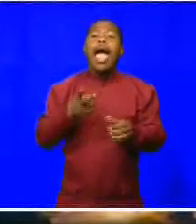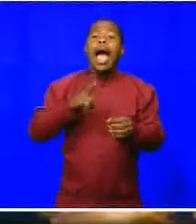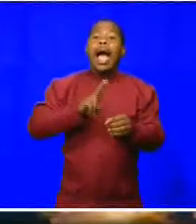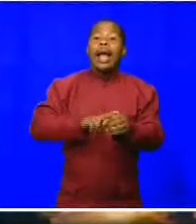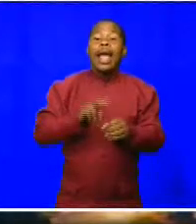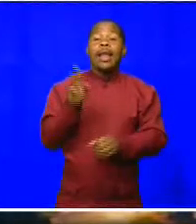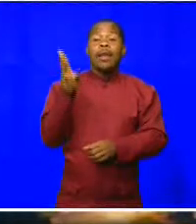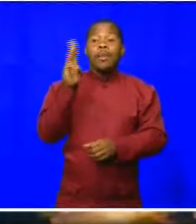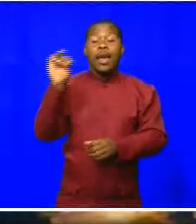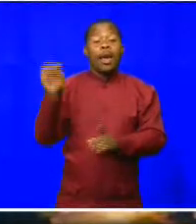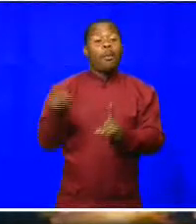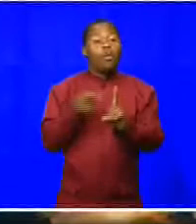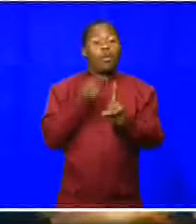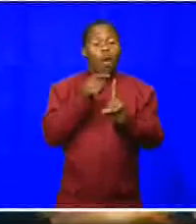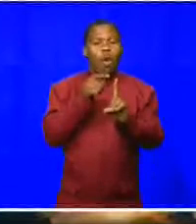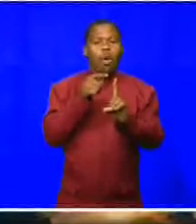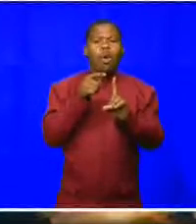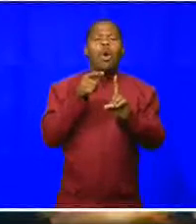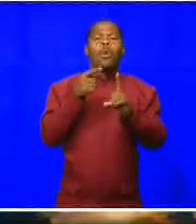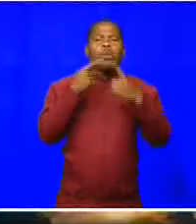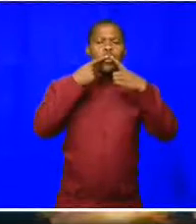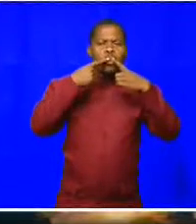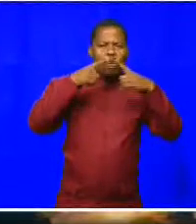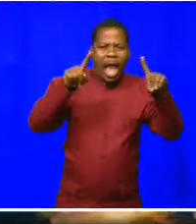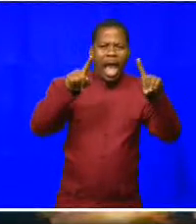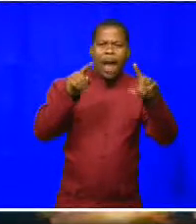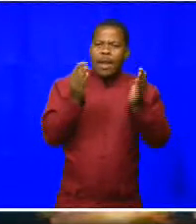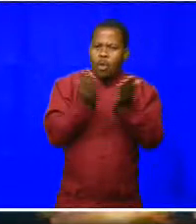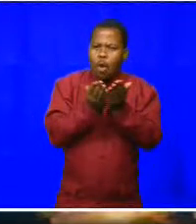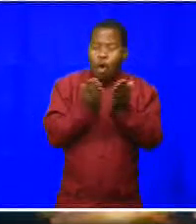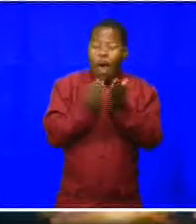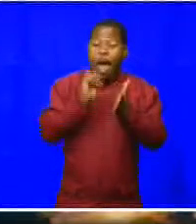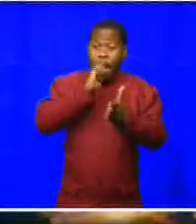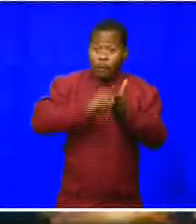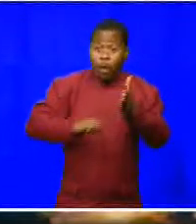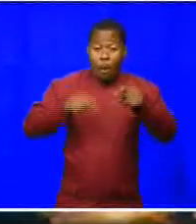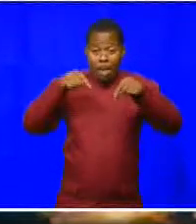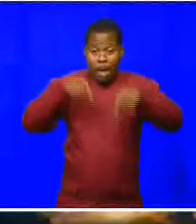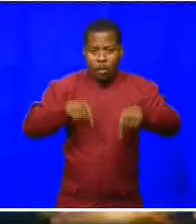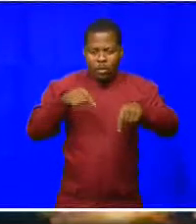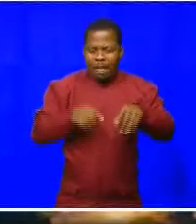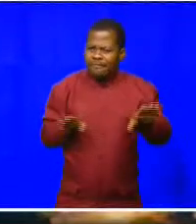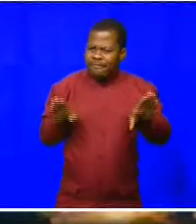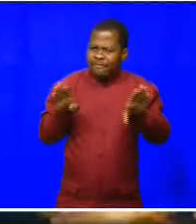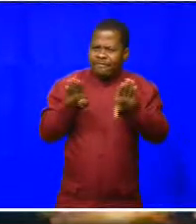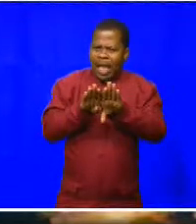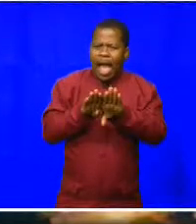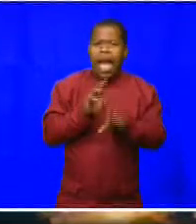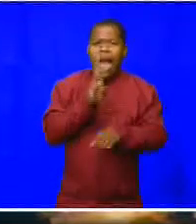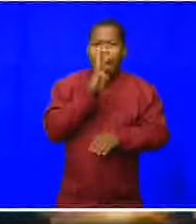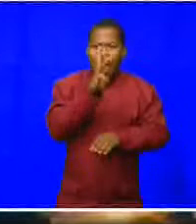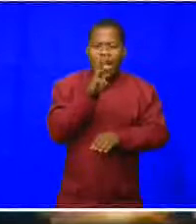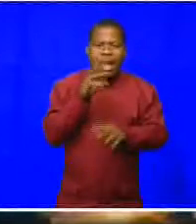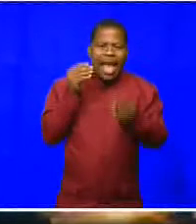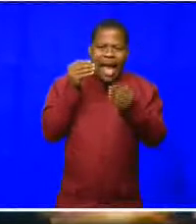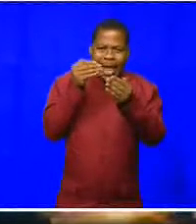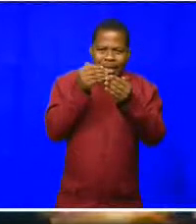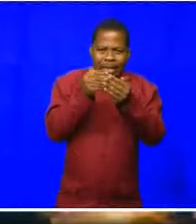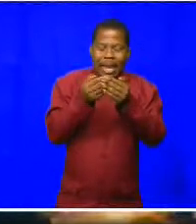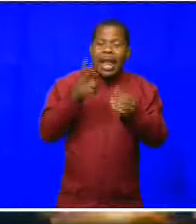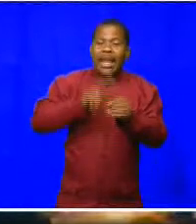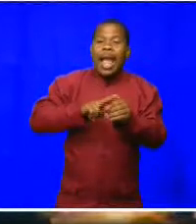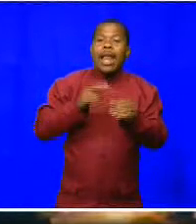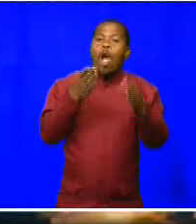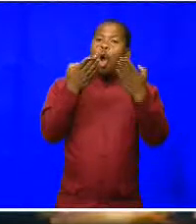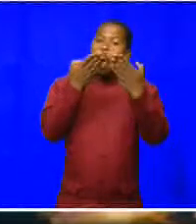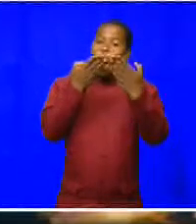Ngakulokunye umhlonishwa ndunankulu uphinze wamemetela kuvalwa kwetikolwa kusukela lamuhla kude kuphinze kumenyetelwe ukuvula kwato.